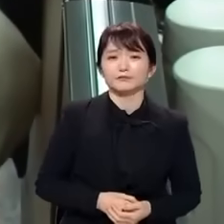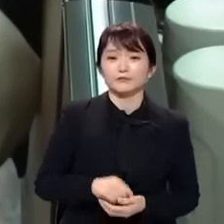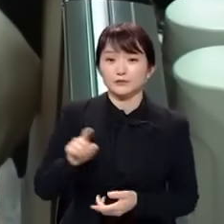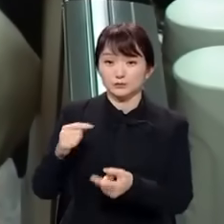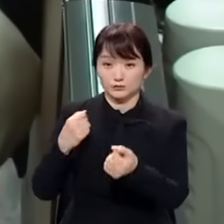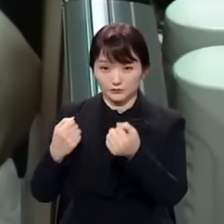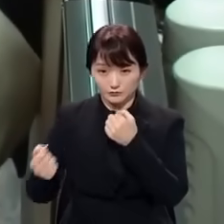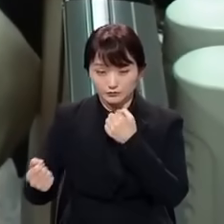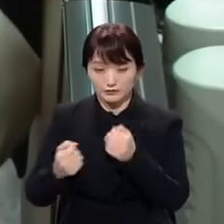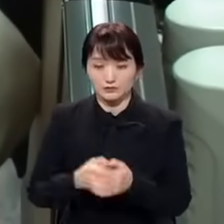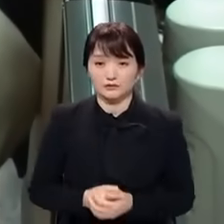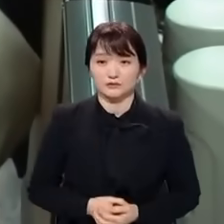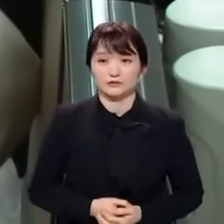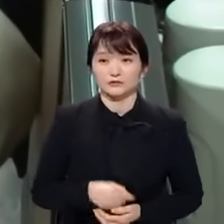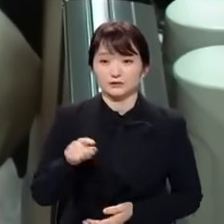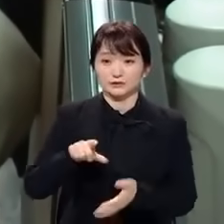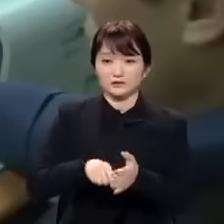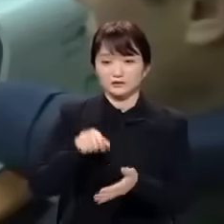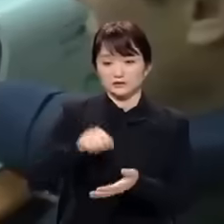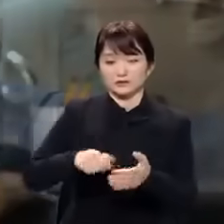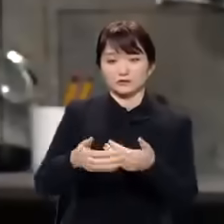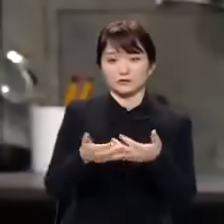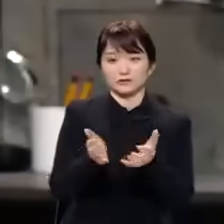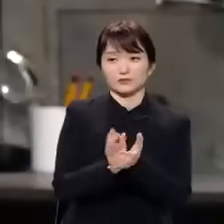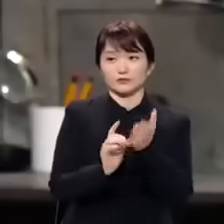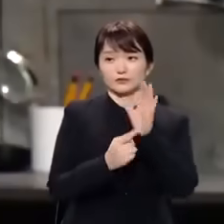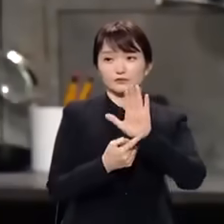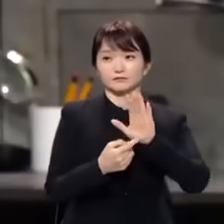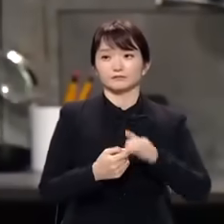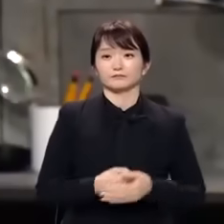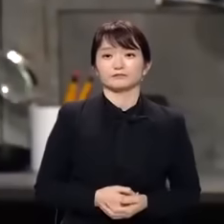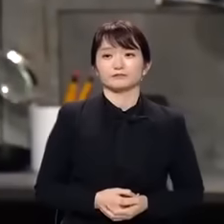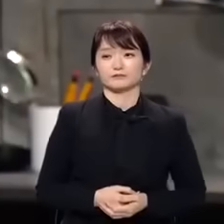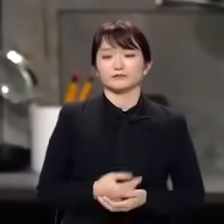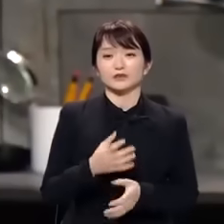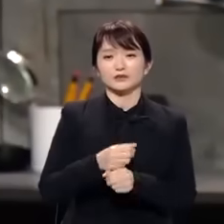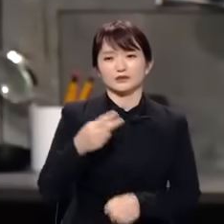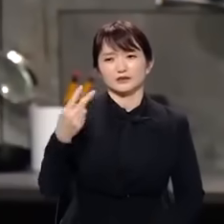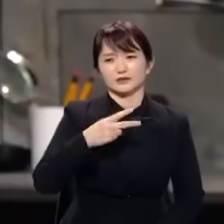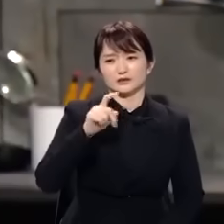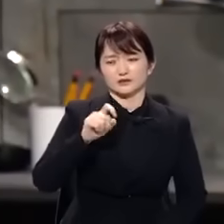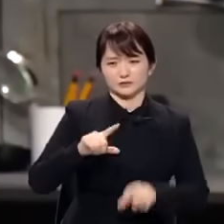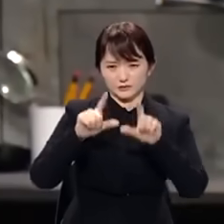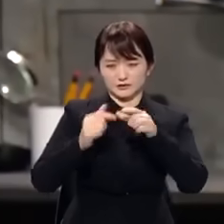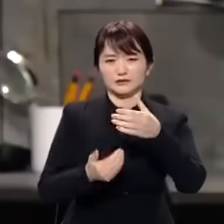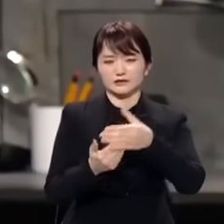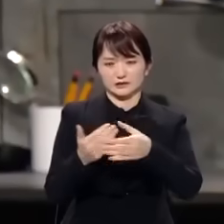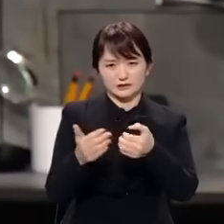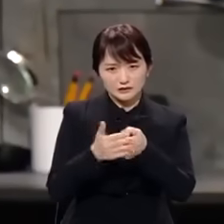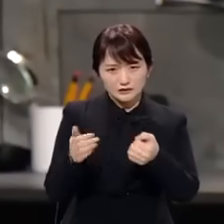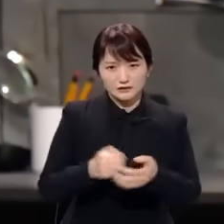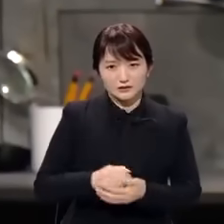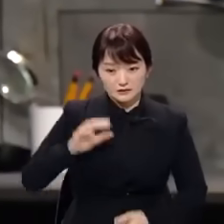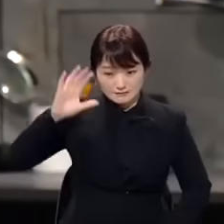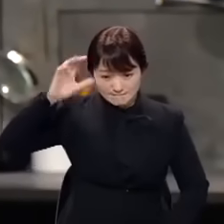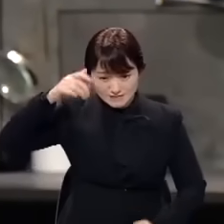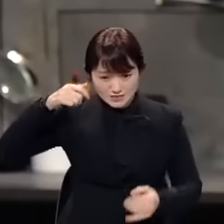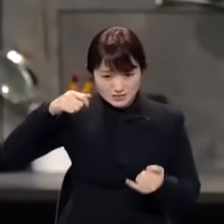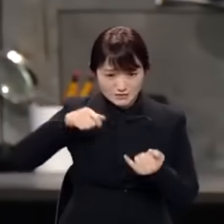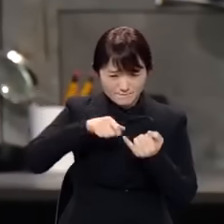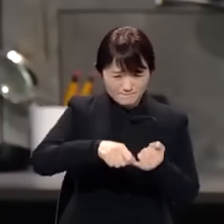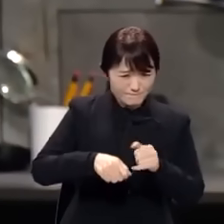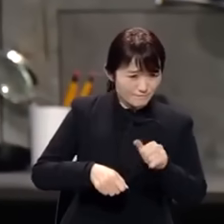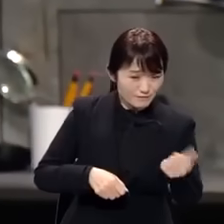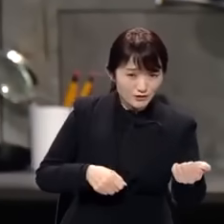불구하고 당시의 재판부는 어쨌든 다시 한번 말씀드리지만 이게 2011년 사건이라서 그렇긴 합니다만 이게 우발적 범행이